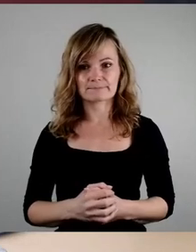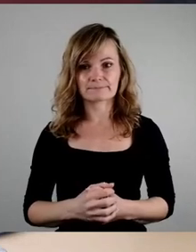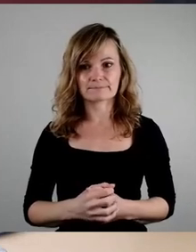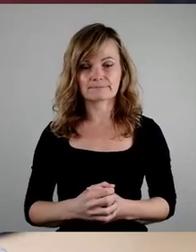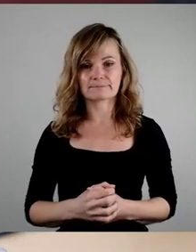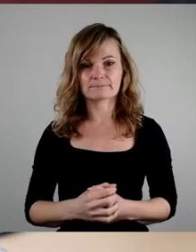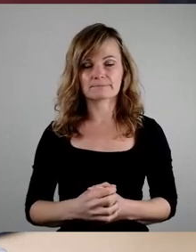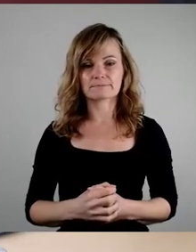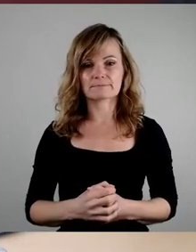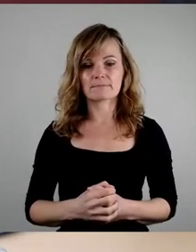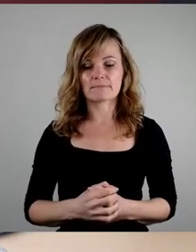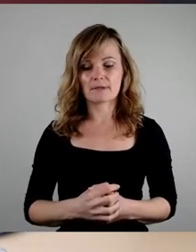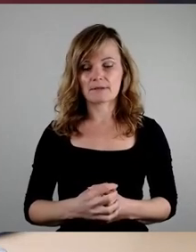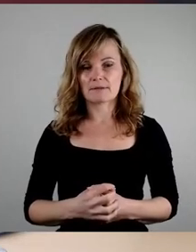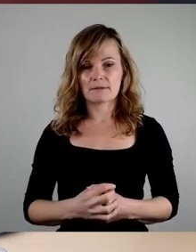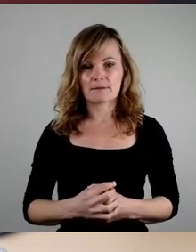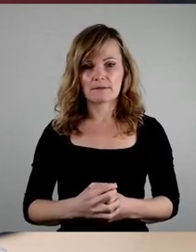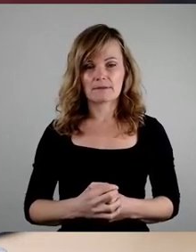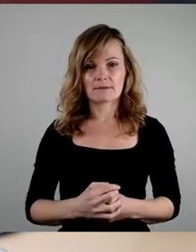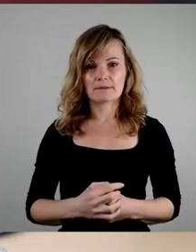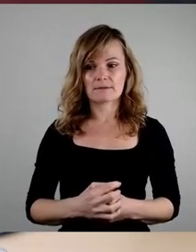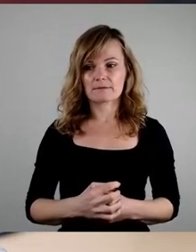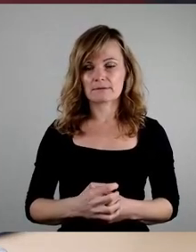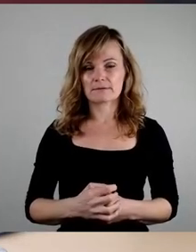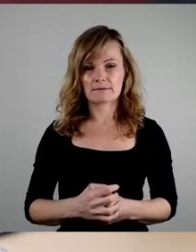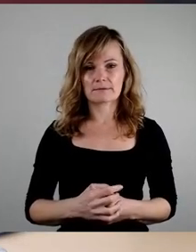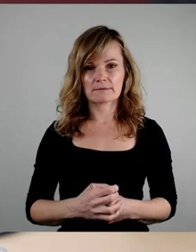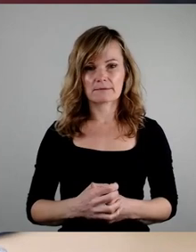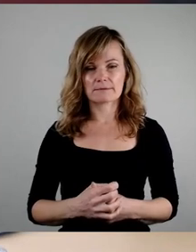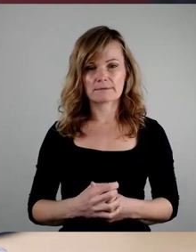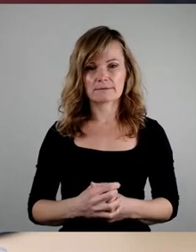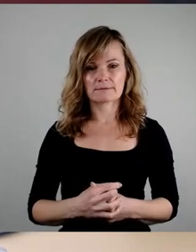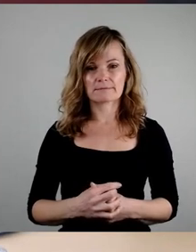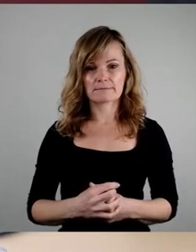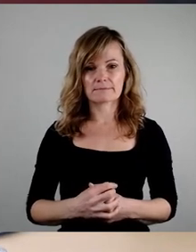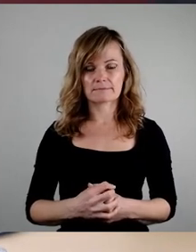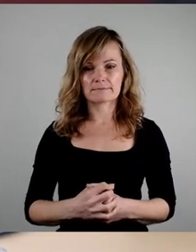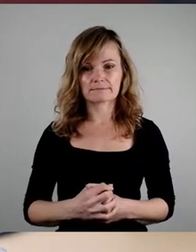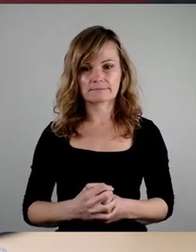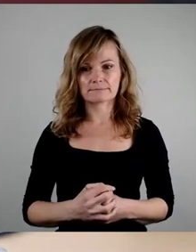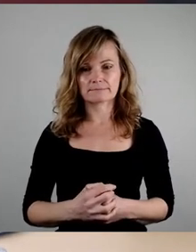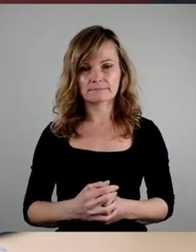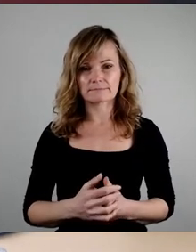Das bringt uns zum nächsten Punkt.